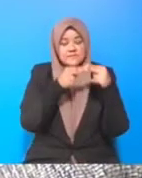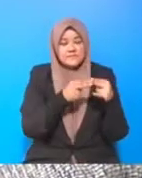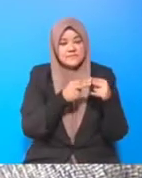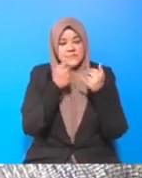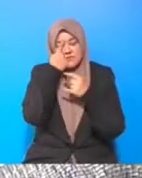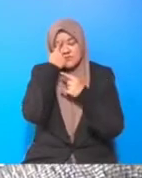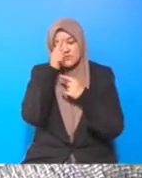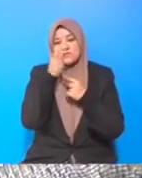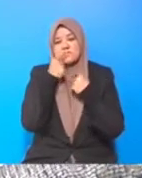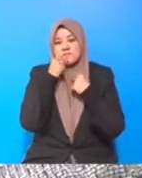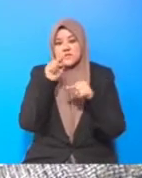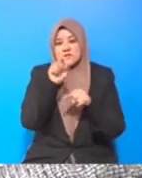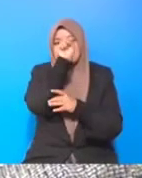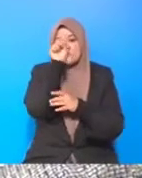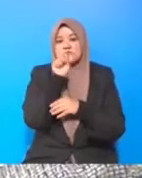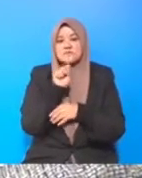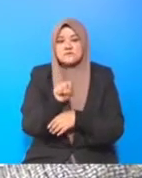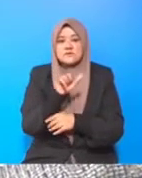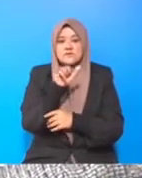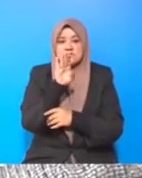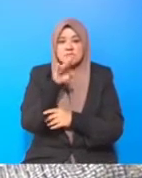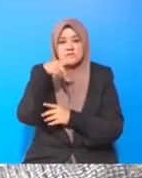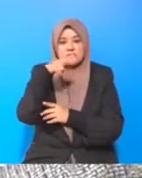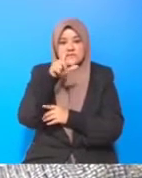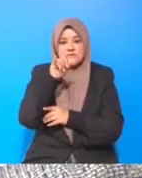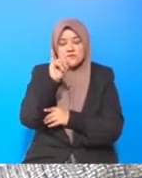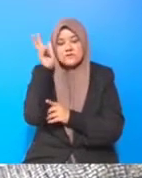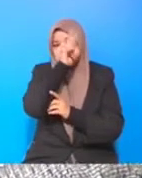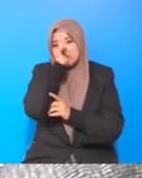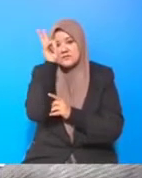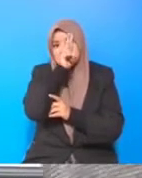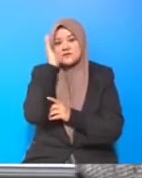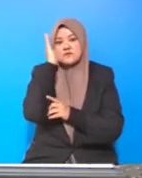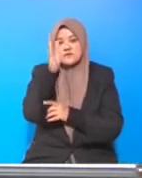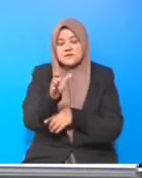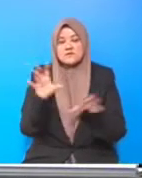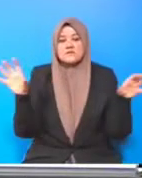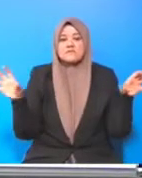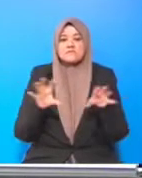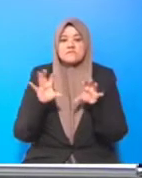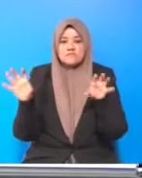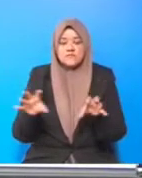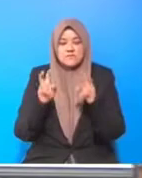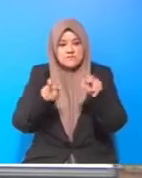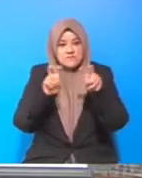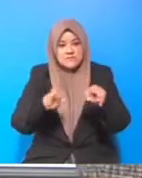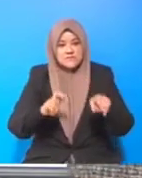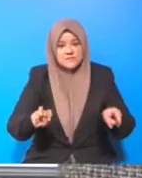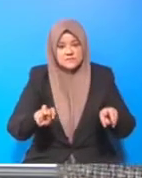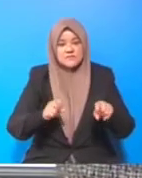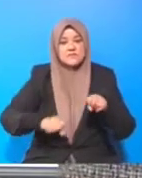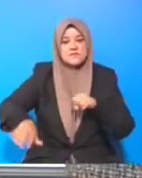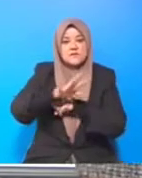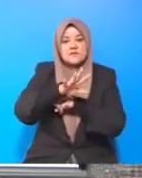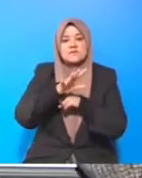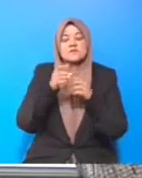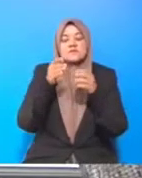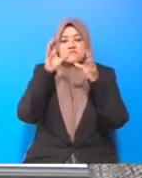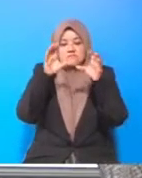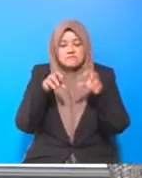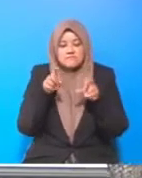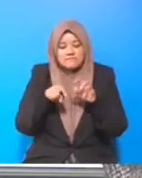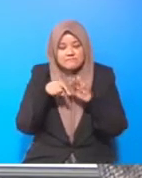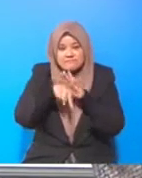hubungan ini bagi menjawab soalan yang bermula kerajaan akan melaksanakan kajian pasaran secara